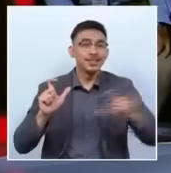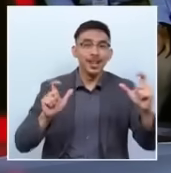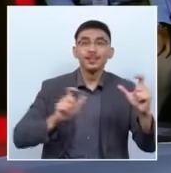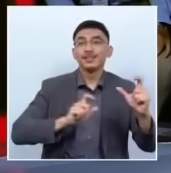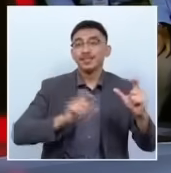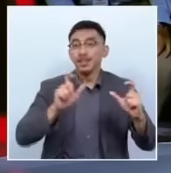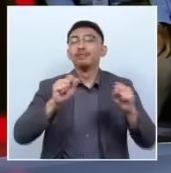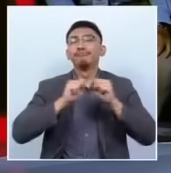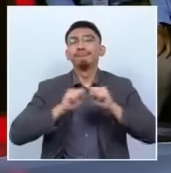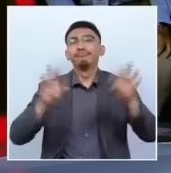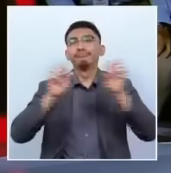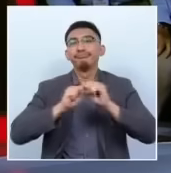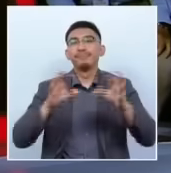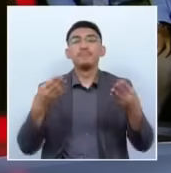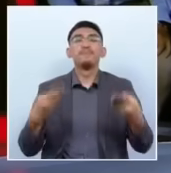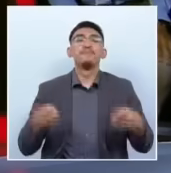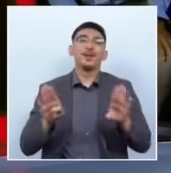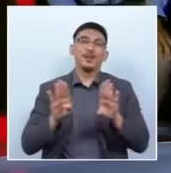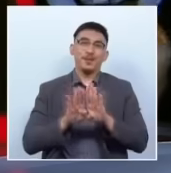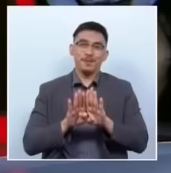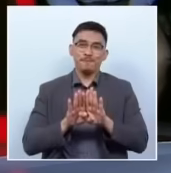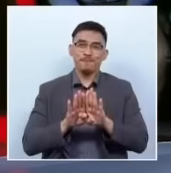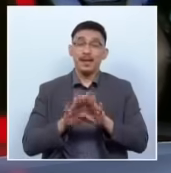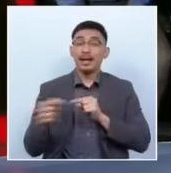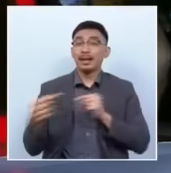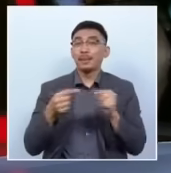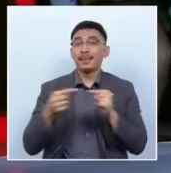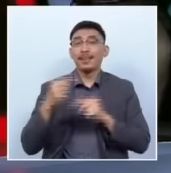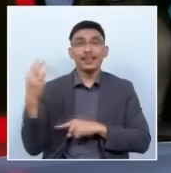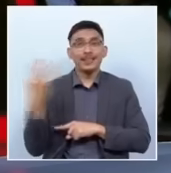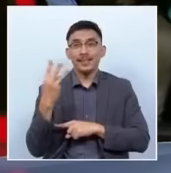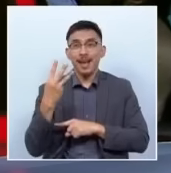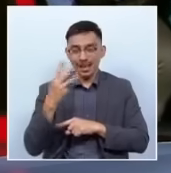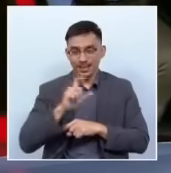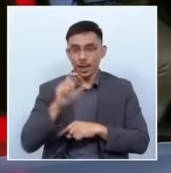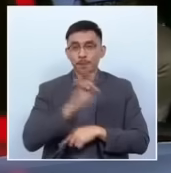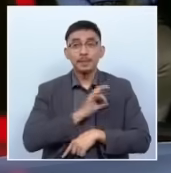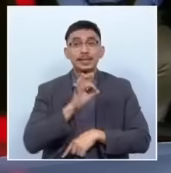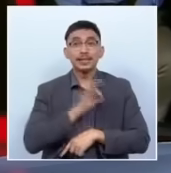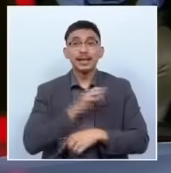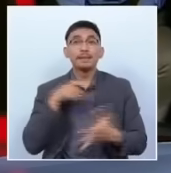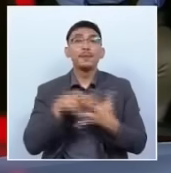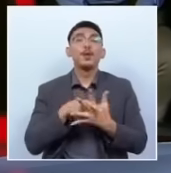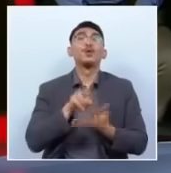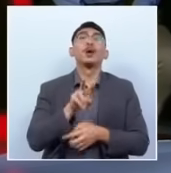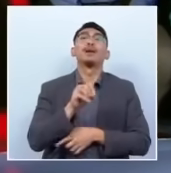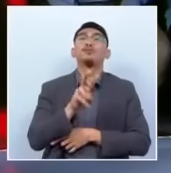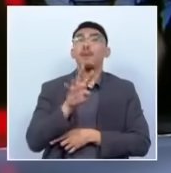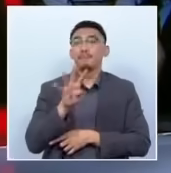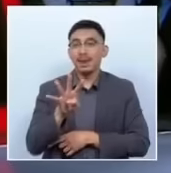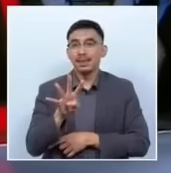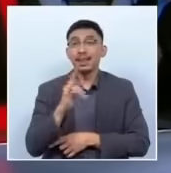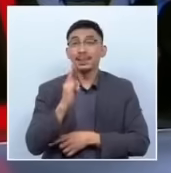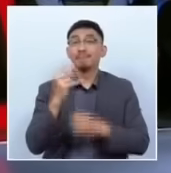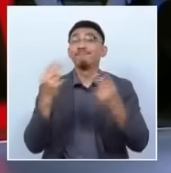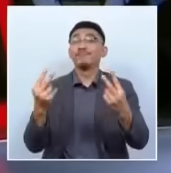pernyataan penutup dari debat ketiga calon presiden tahun 2024 tetap bersama kami di debat